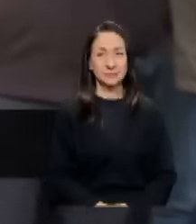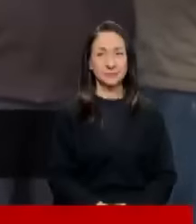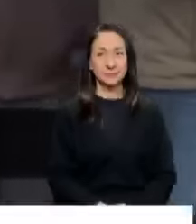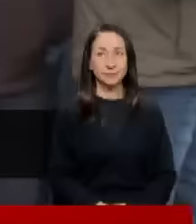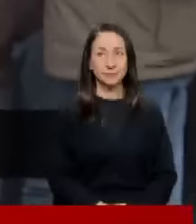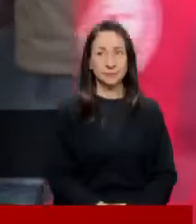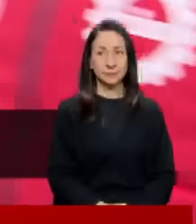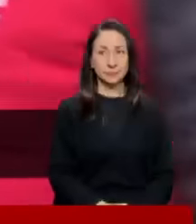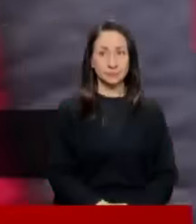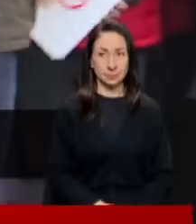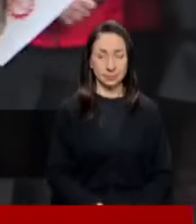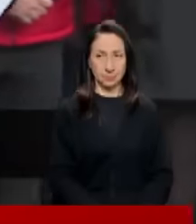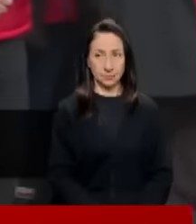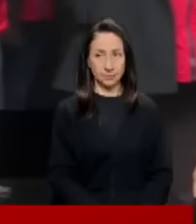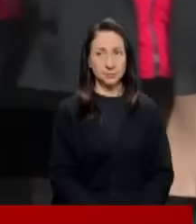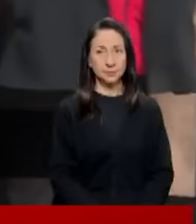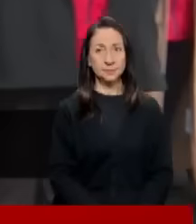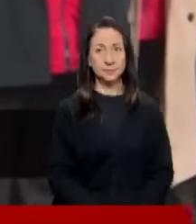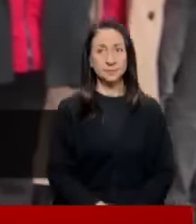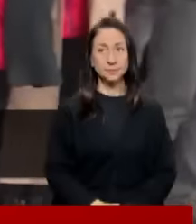Vergiye adalet